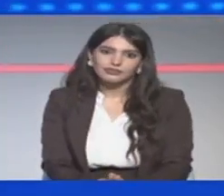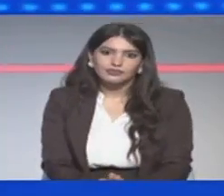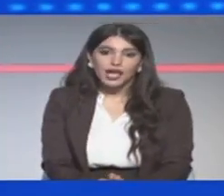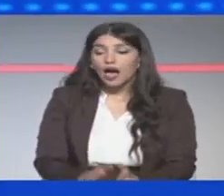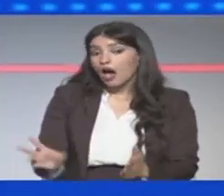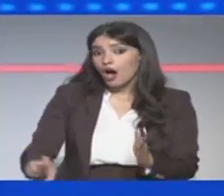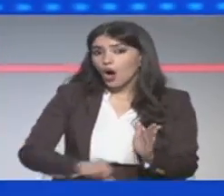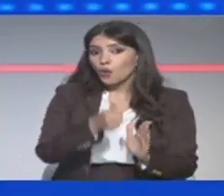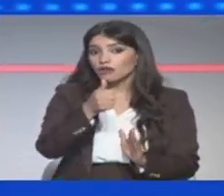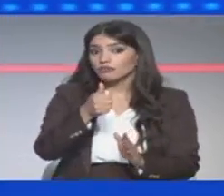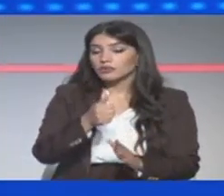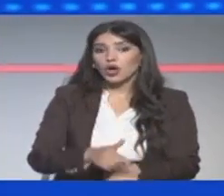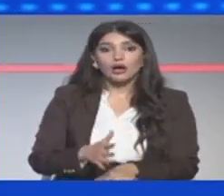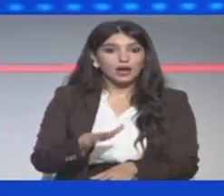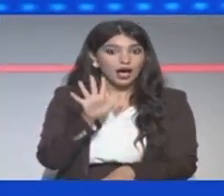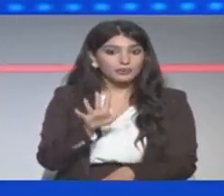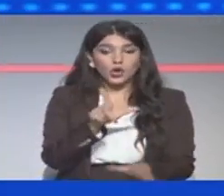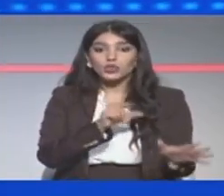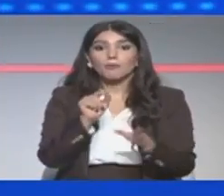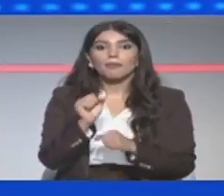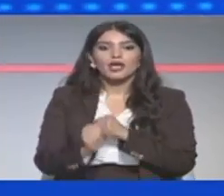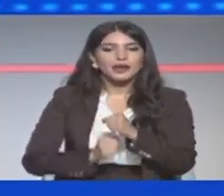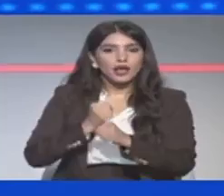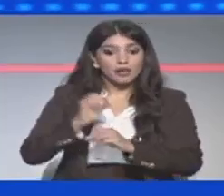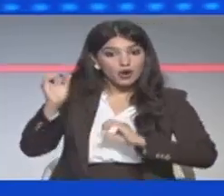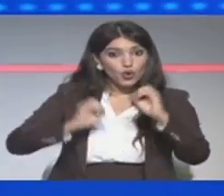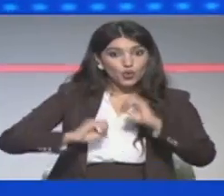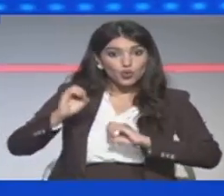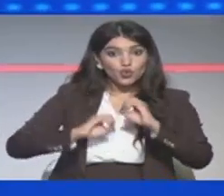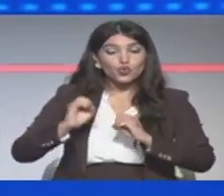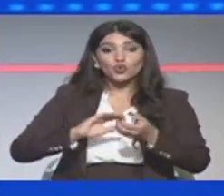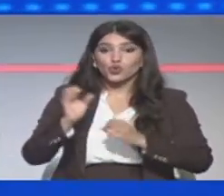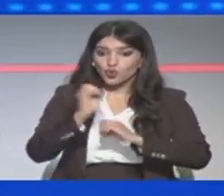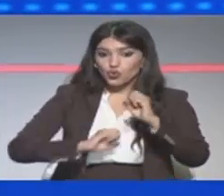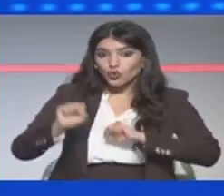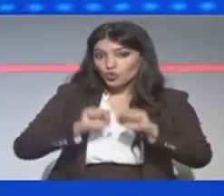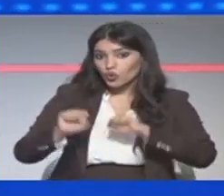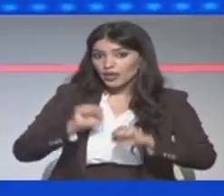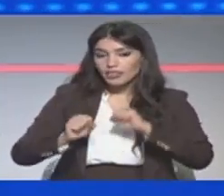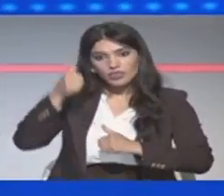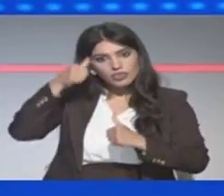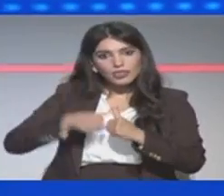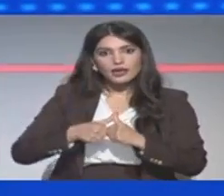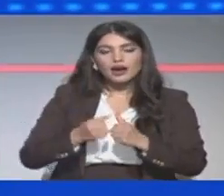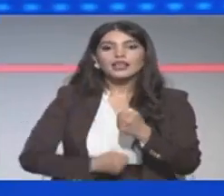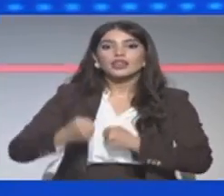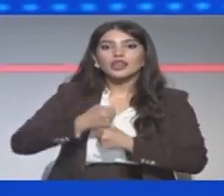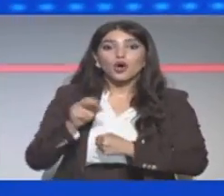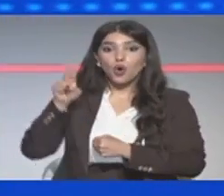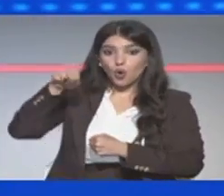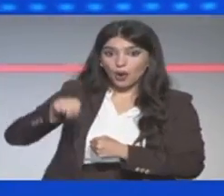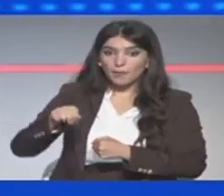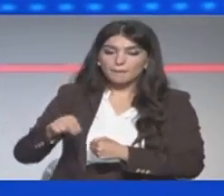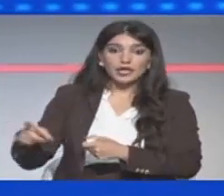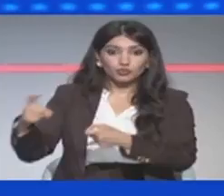لأول مرة منذ 75 عاما انتظم اليوم الاحتفال بذكرى إنشاء الأمم المتحدة دون حضور